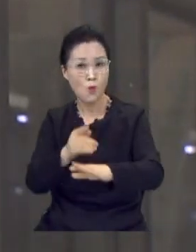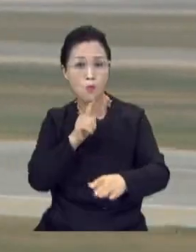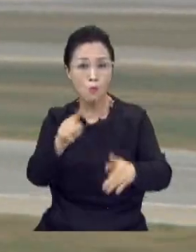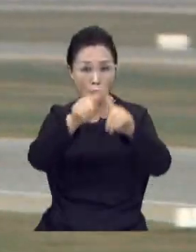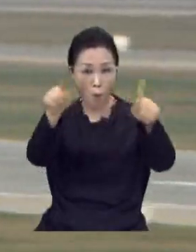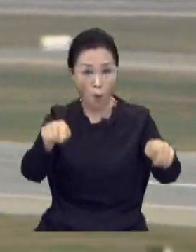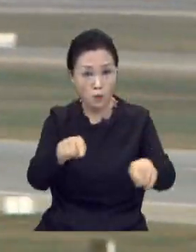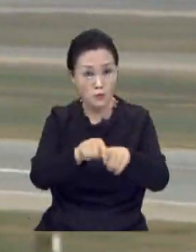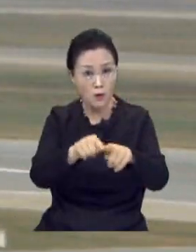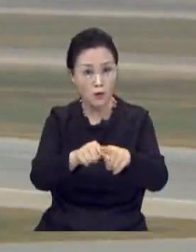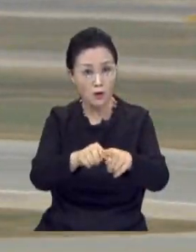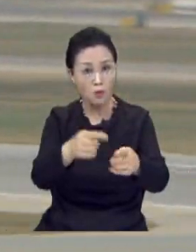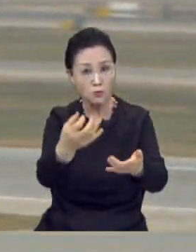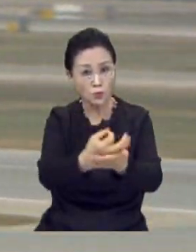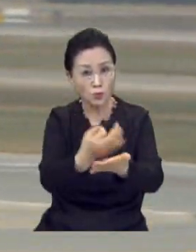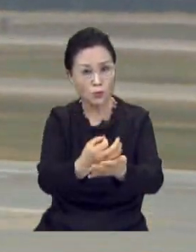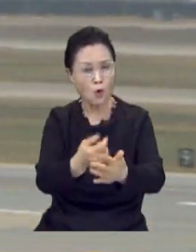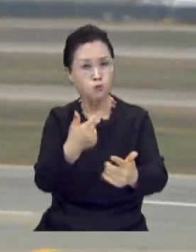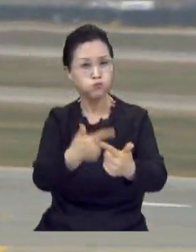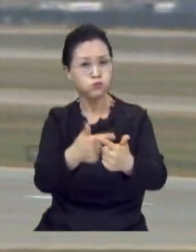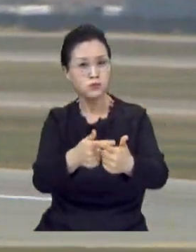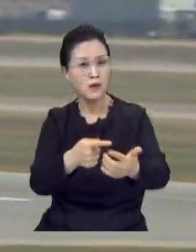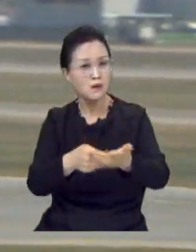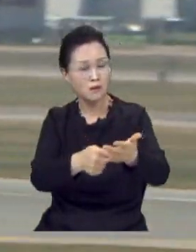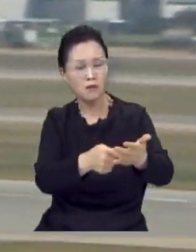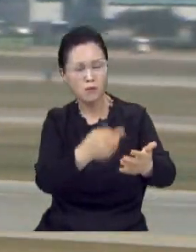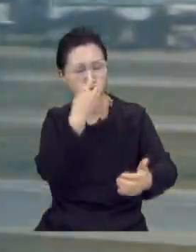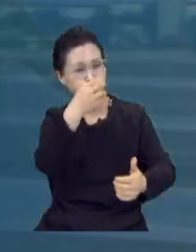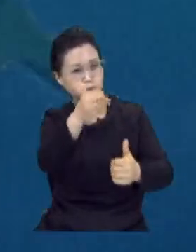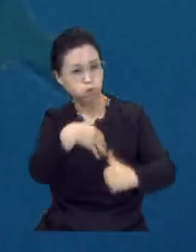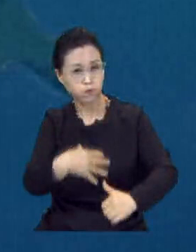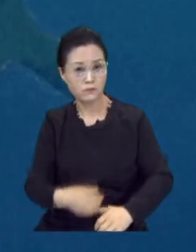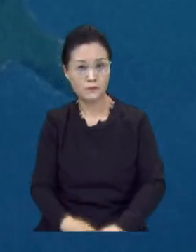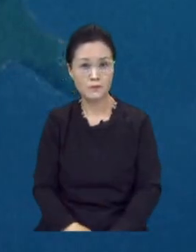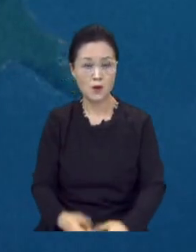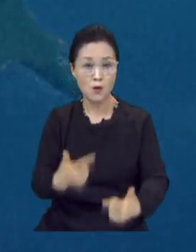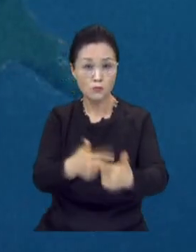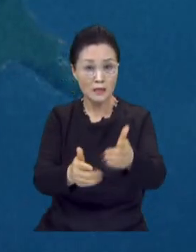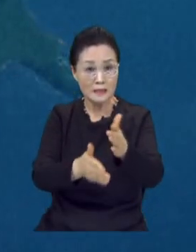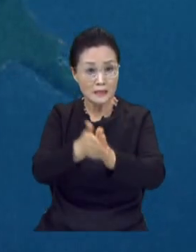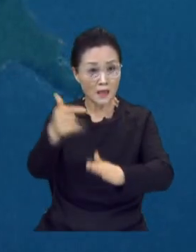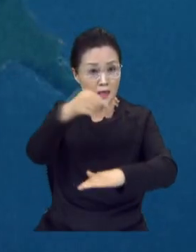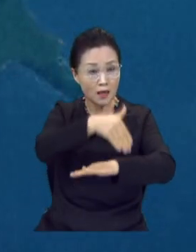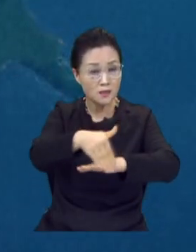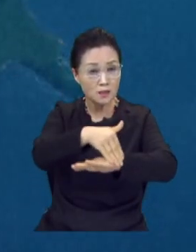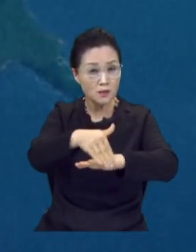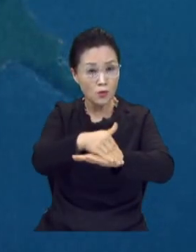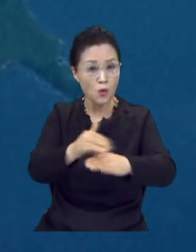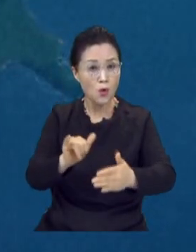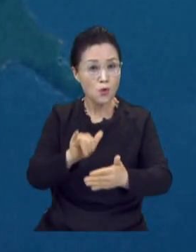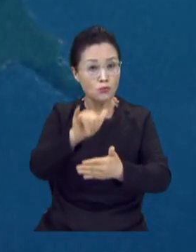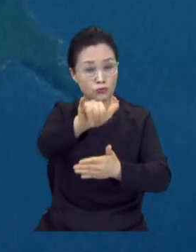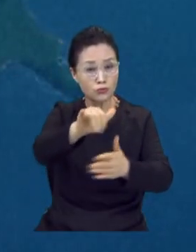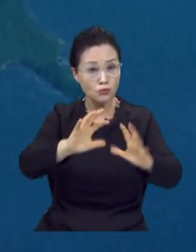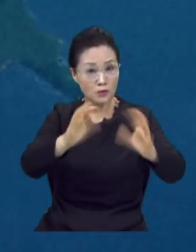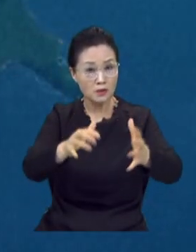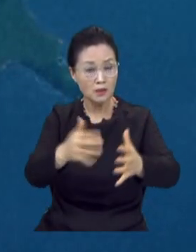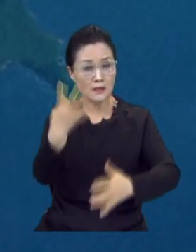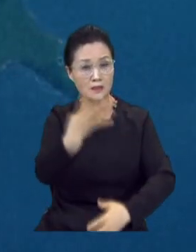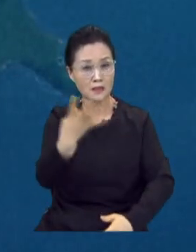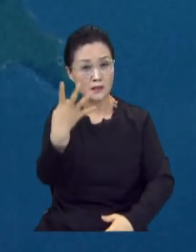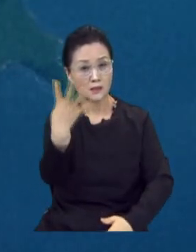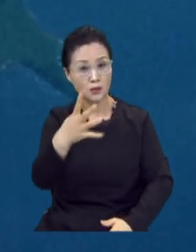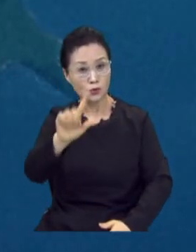기본인 수요부터 부산의 의견은 깡그리 무시됐습니다. 부산시가 예측한 국제선 여객은 4,600만